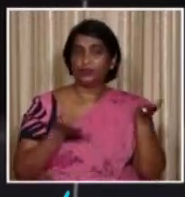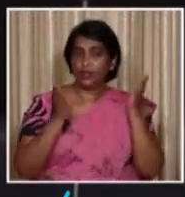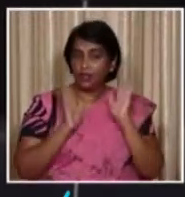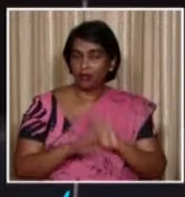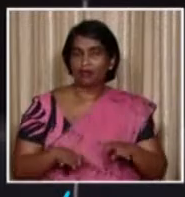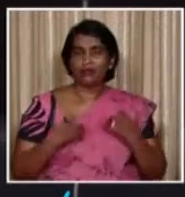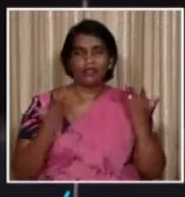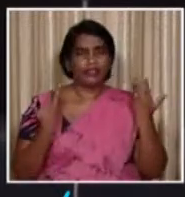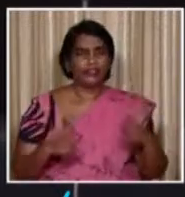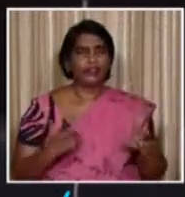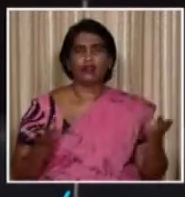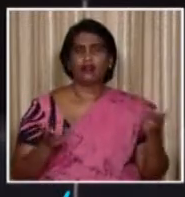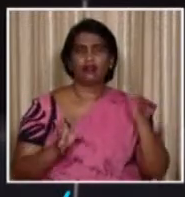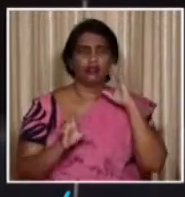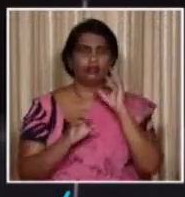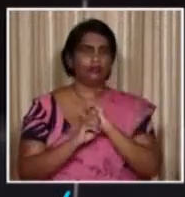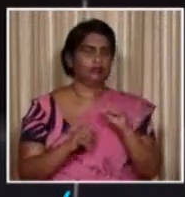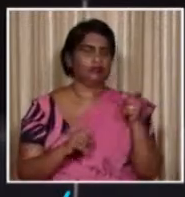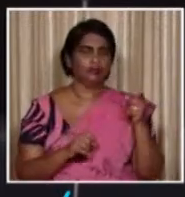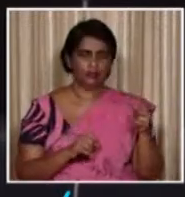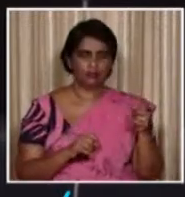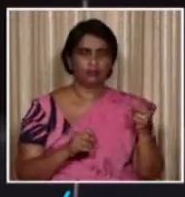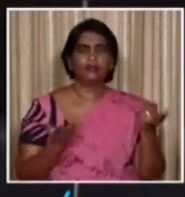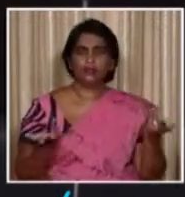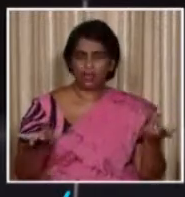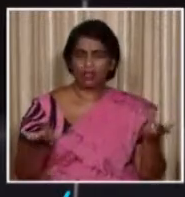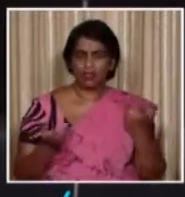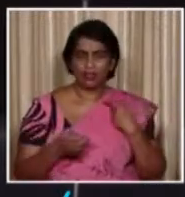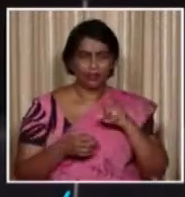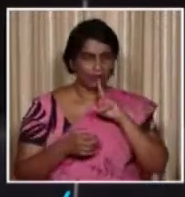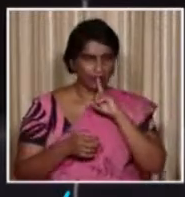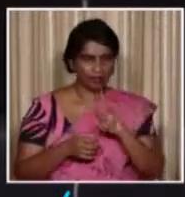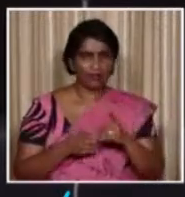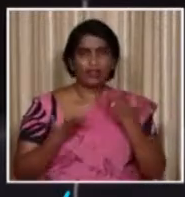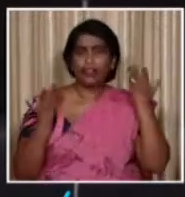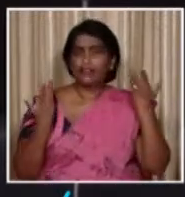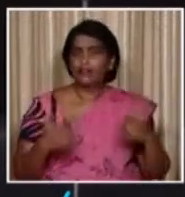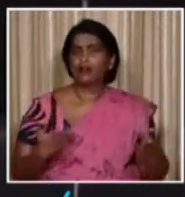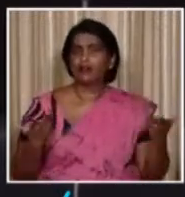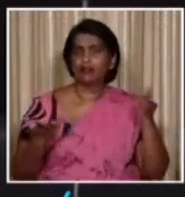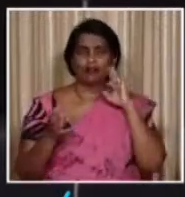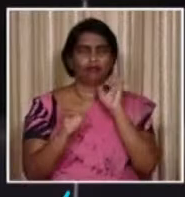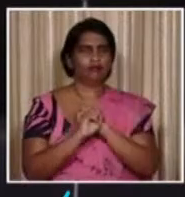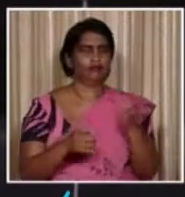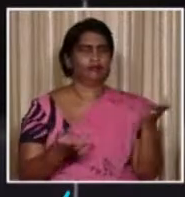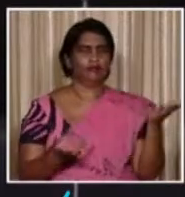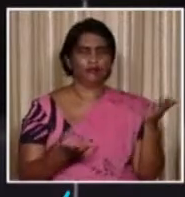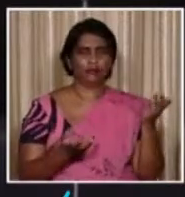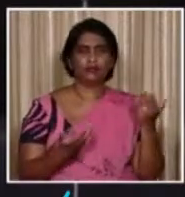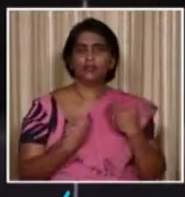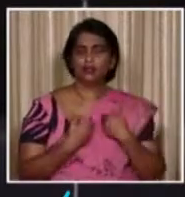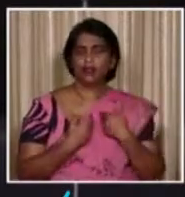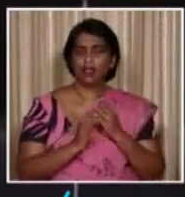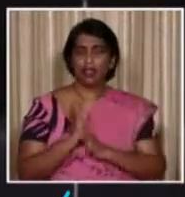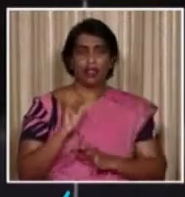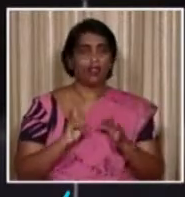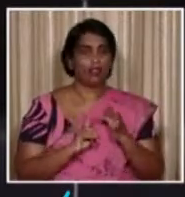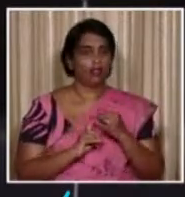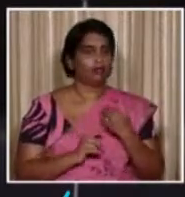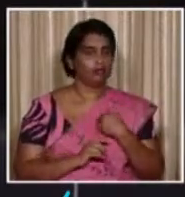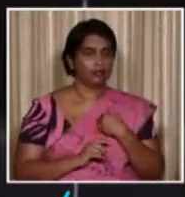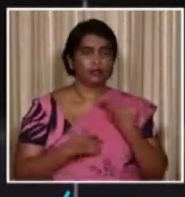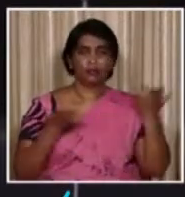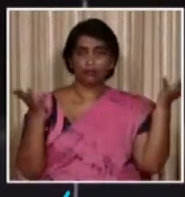අවසානයක් නැති ප්‍රකාශයක්. ඉතින් ඒක තමයි මං අහන්නේ. ඒකද අවසානයක් නැති ප්‍රකාශයක්. මම අමාත්‍යවරු හැටියට ඒ